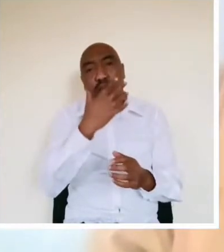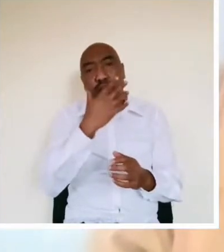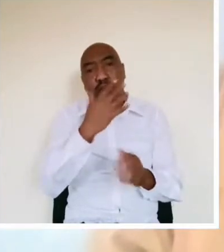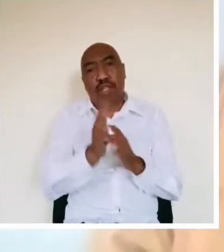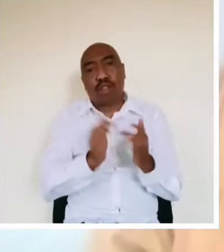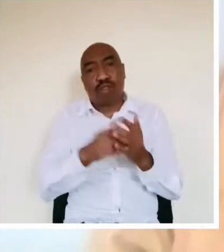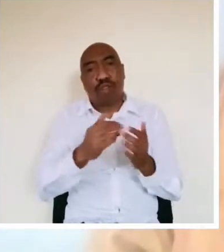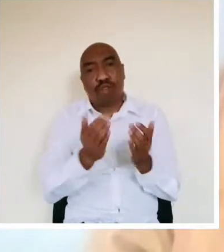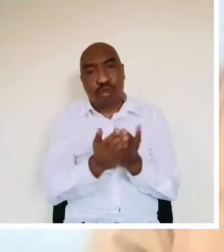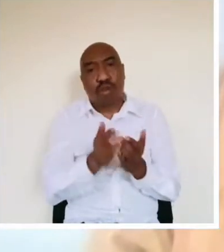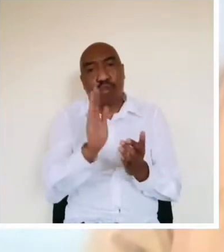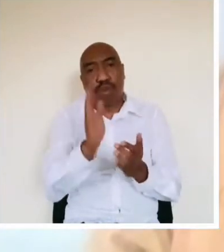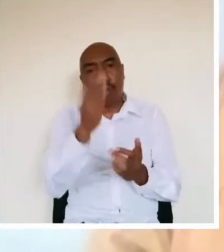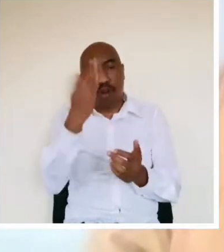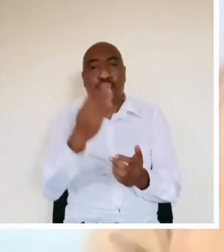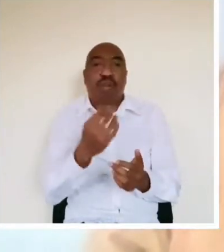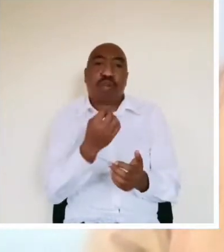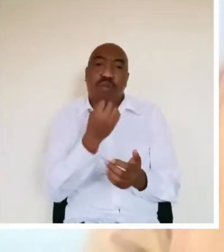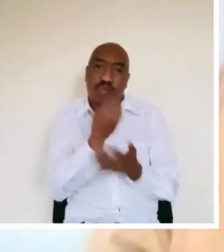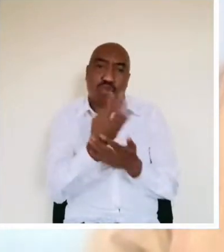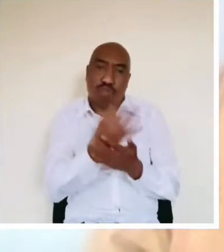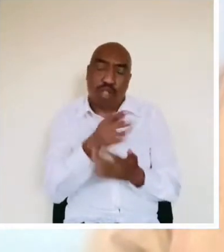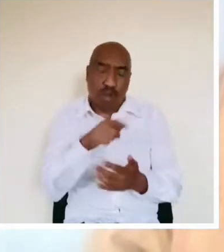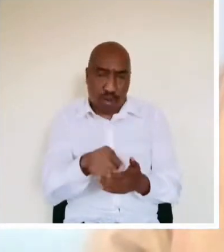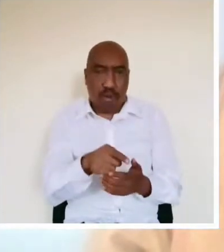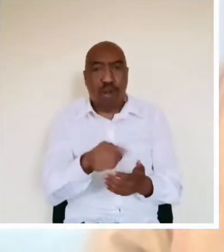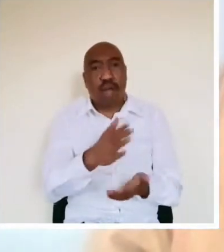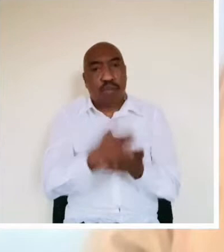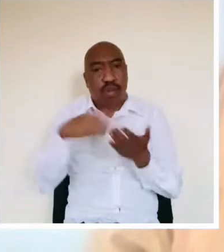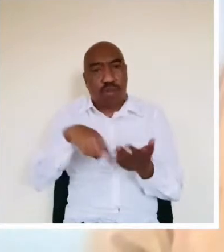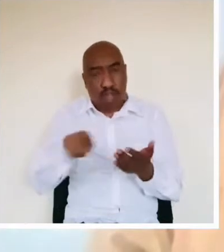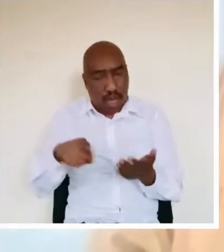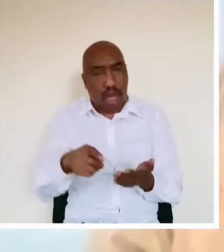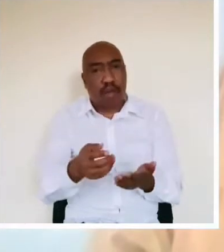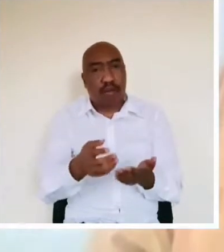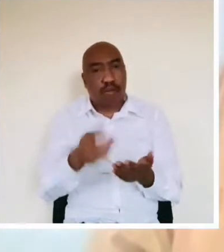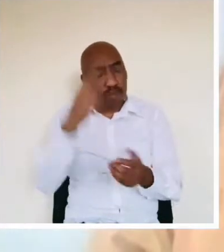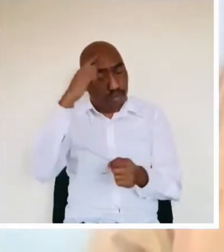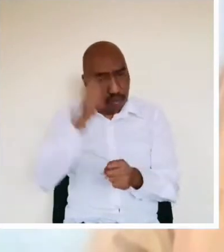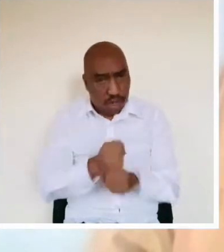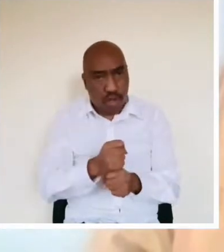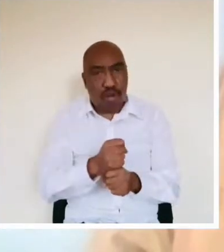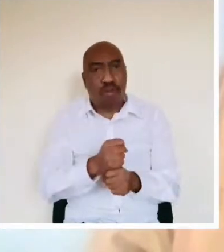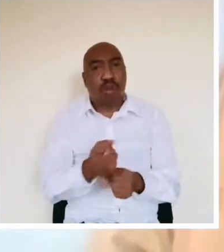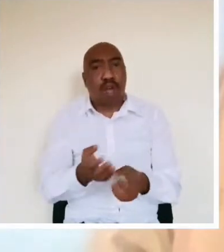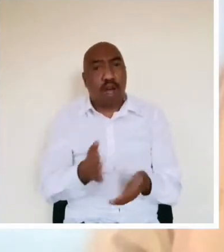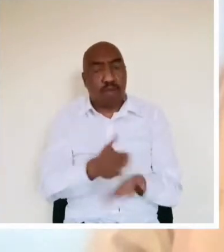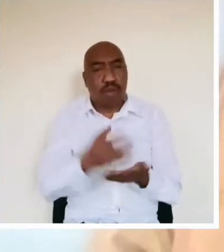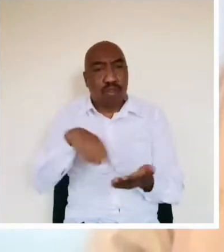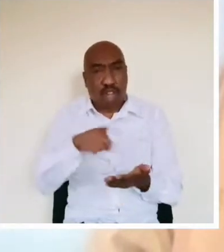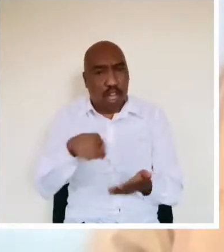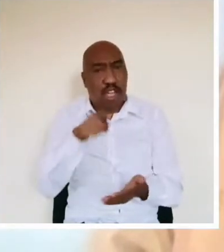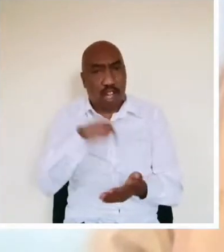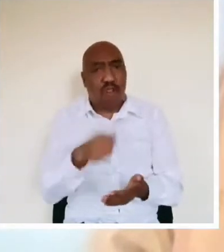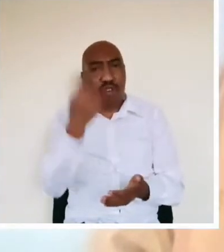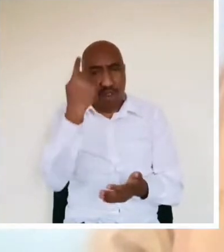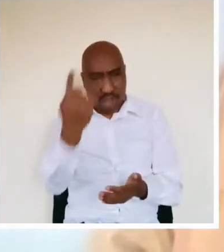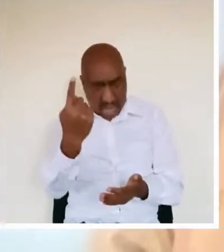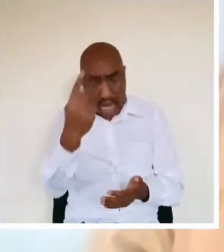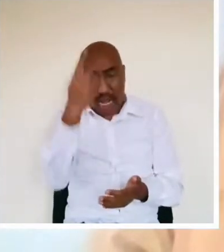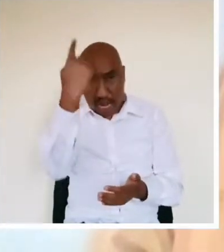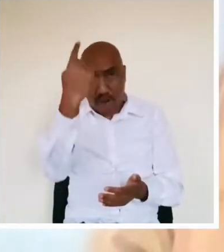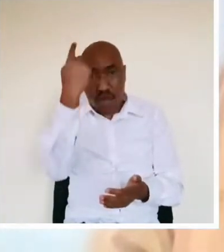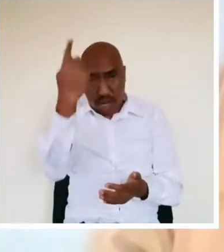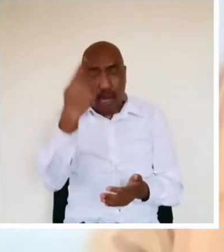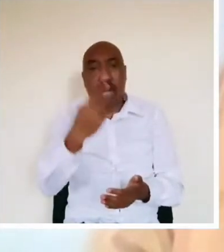cette parole que tu nous as donnée. Aide-nous à toujours avoir la foi et que nous croyons que tu es le seul et unique Dieu en qui nous